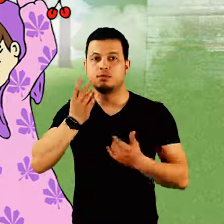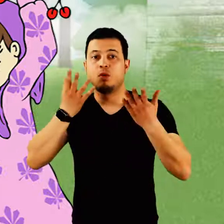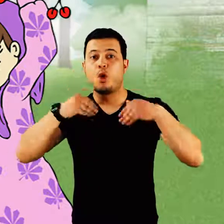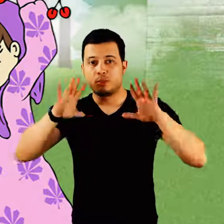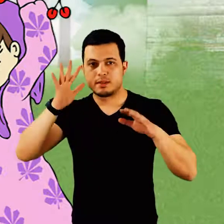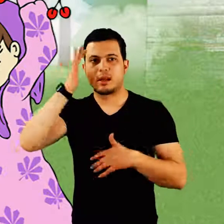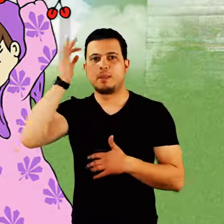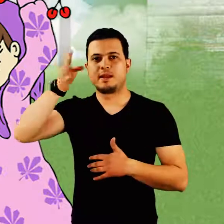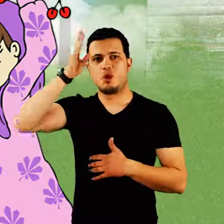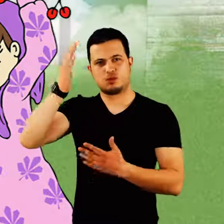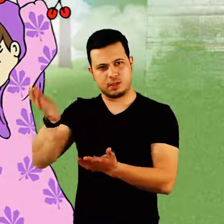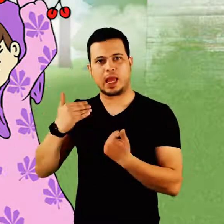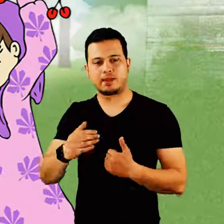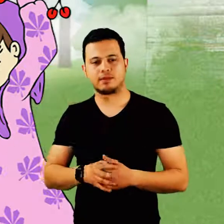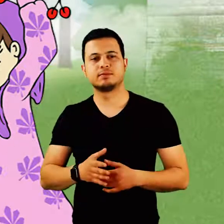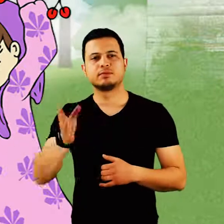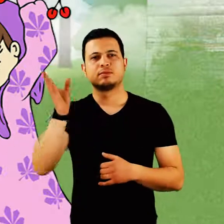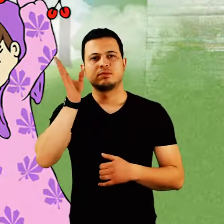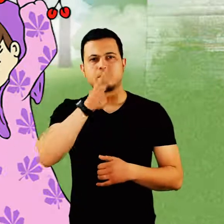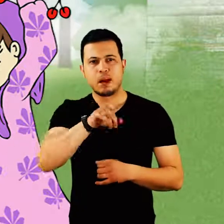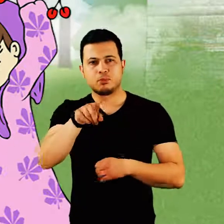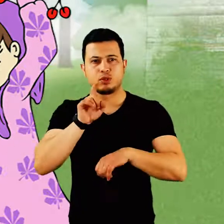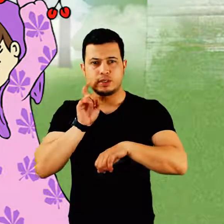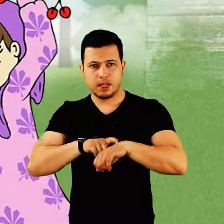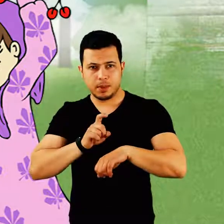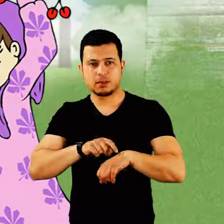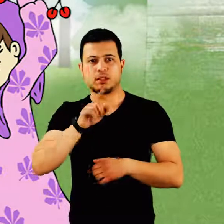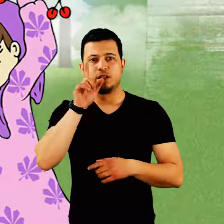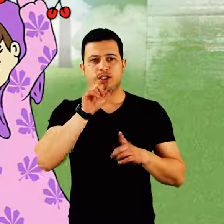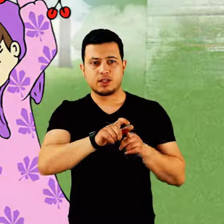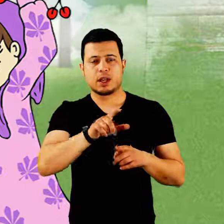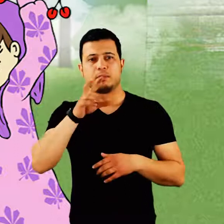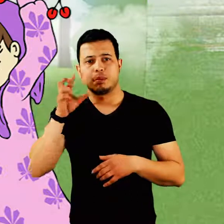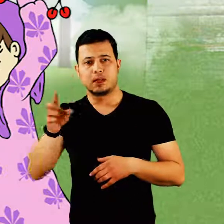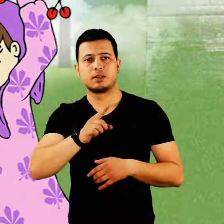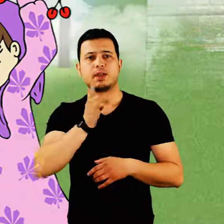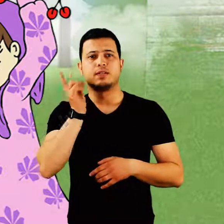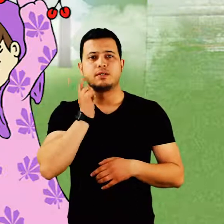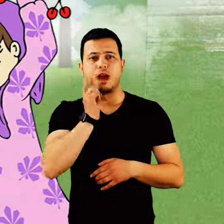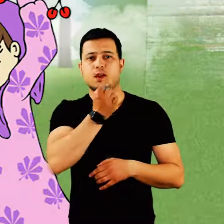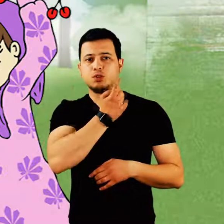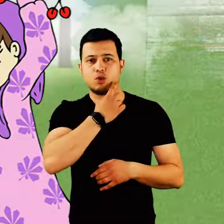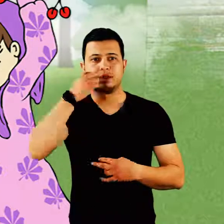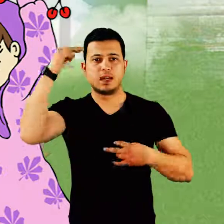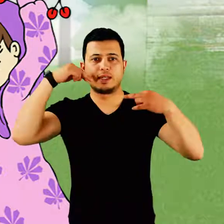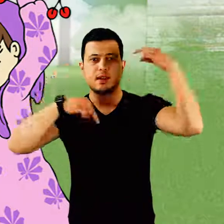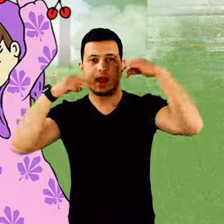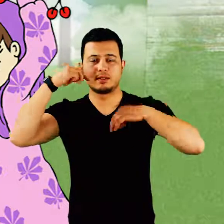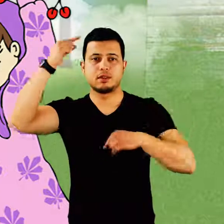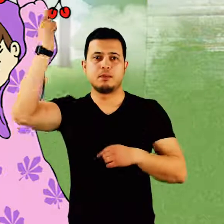Olmazsa çağırırız. Bu sırada Çınar ve Pınar'ın yüzüne sağdan soldan kirazlar